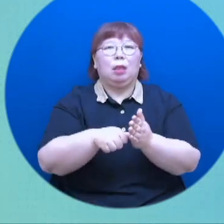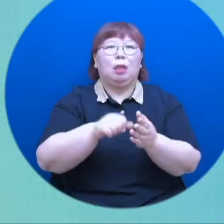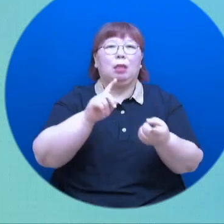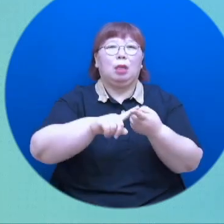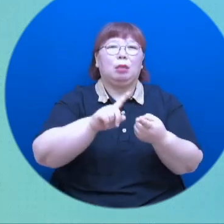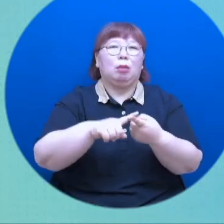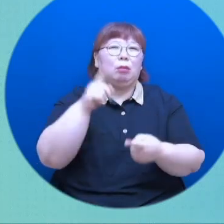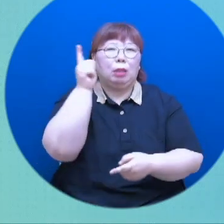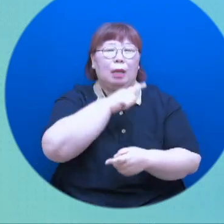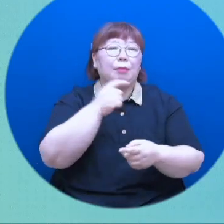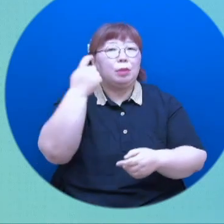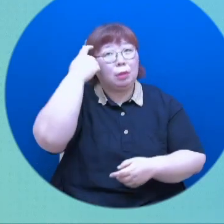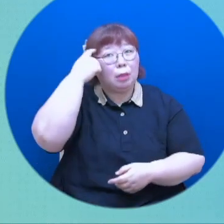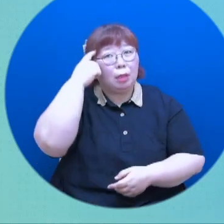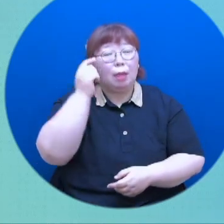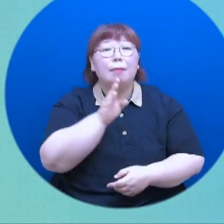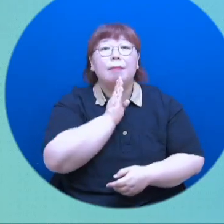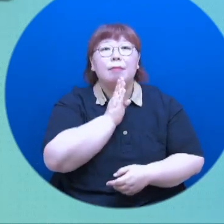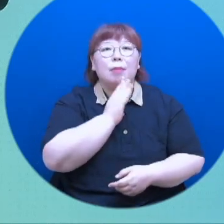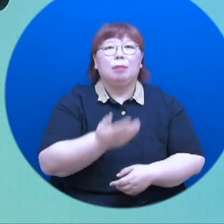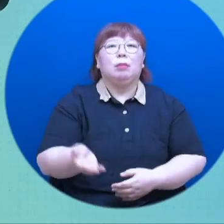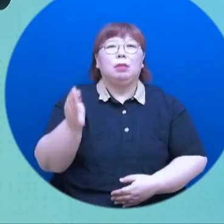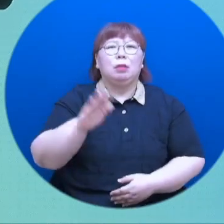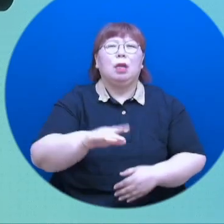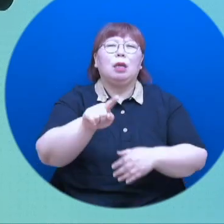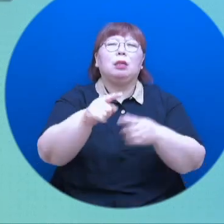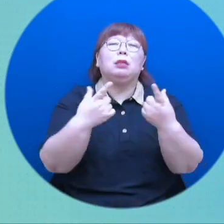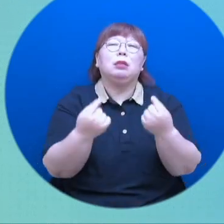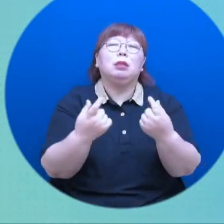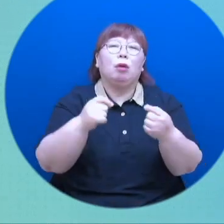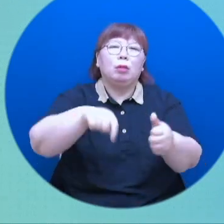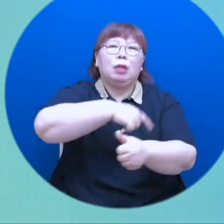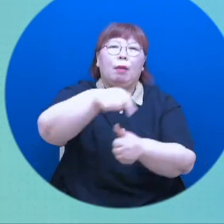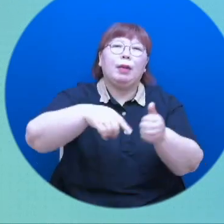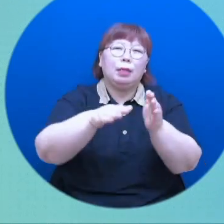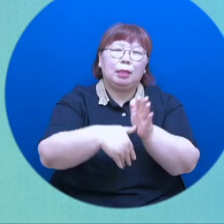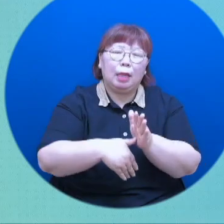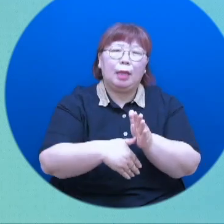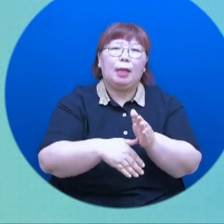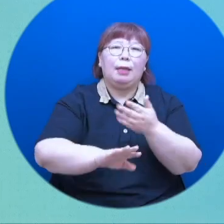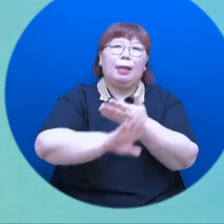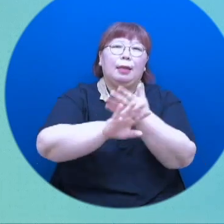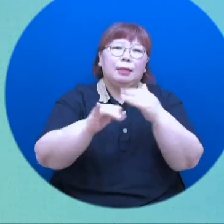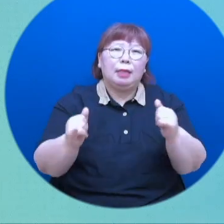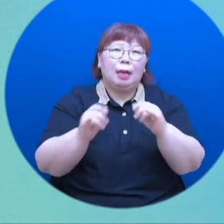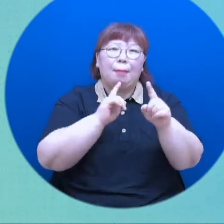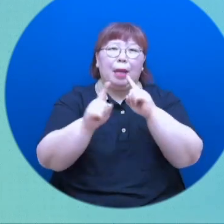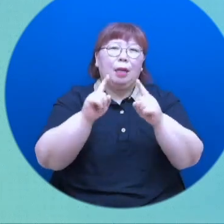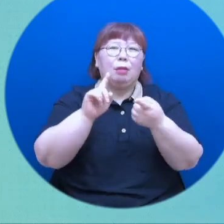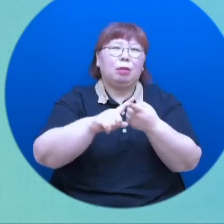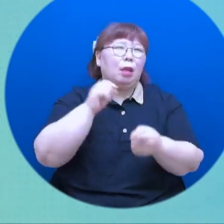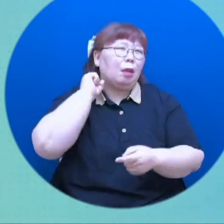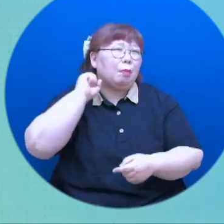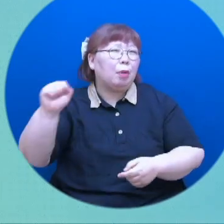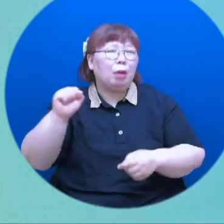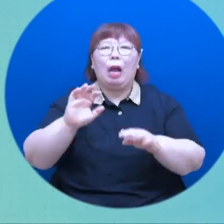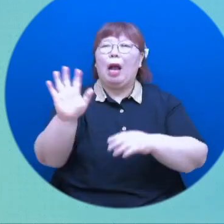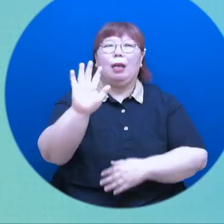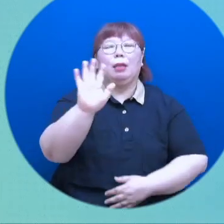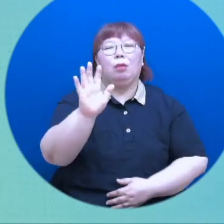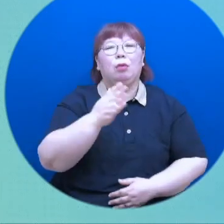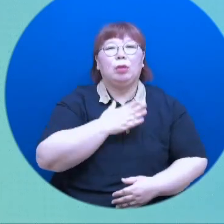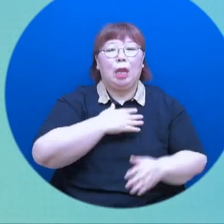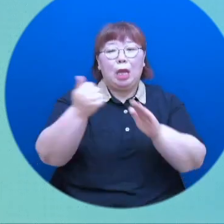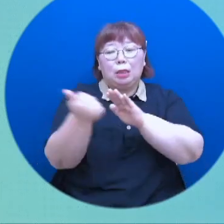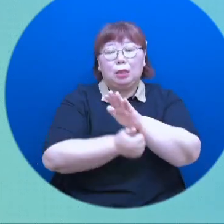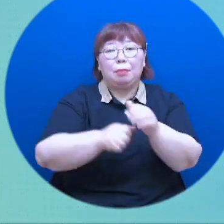생각을 갖지요. 그런데 그런 상황에 남들이 말하는 것에 내 마음이 빼앗기거나 내가 실패한 현실